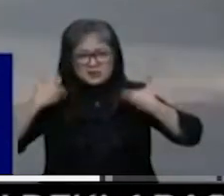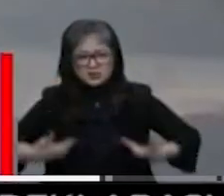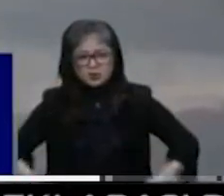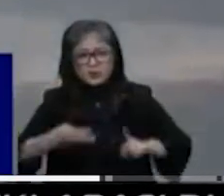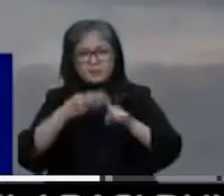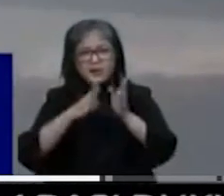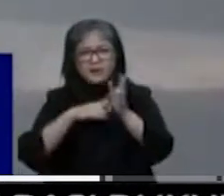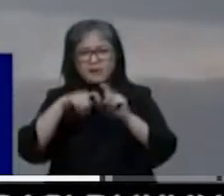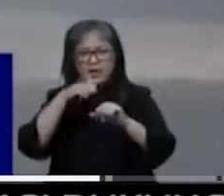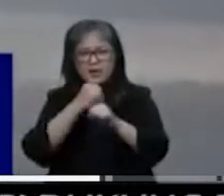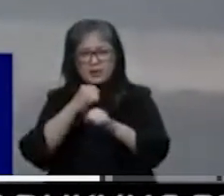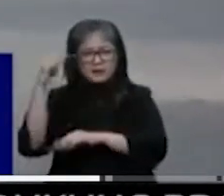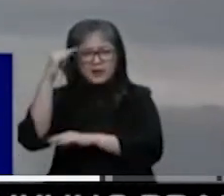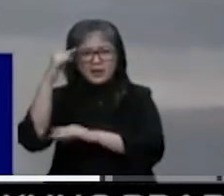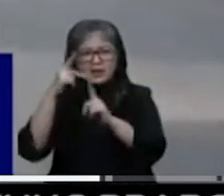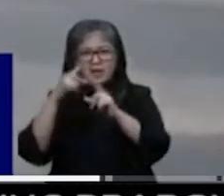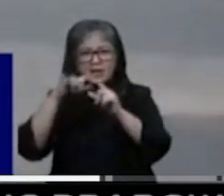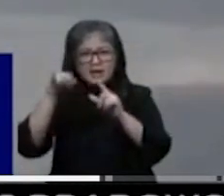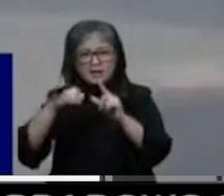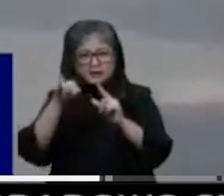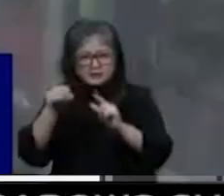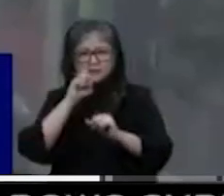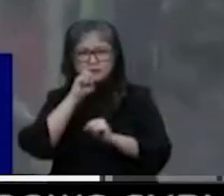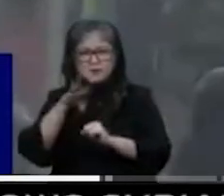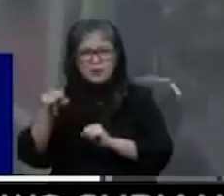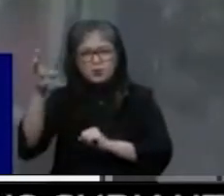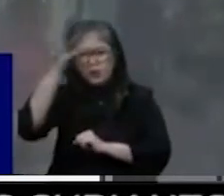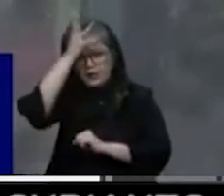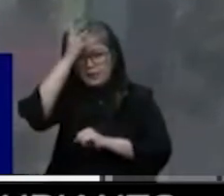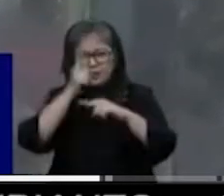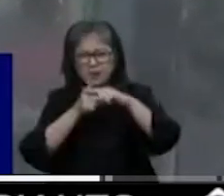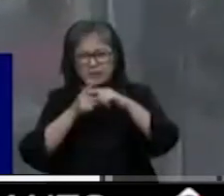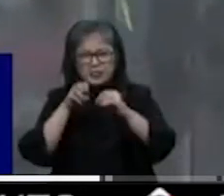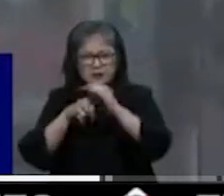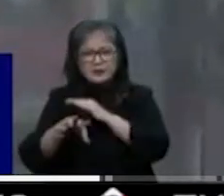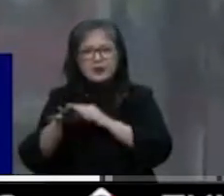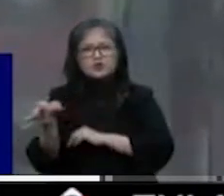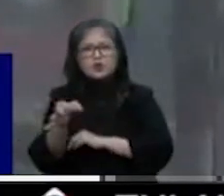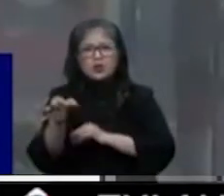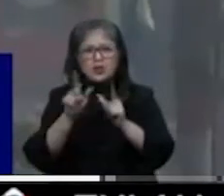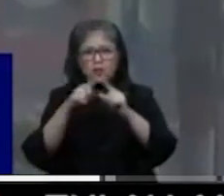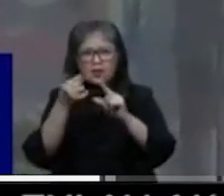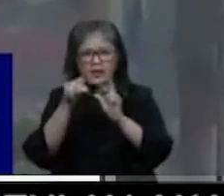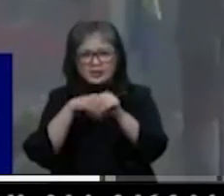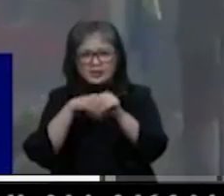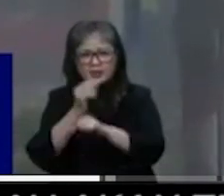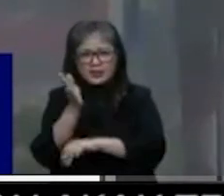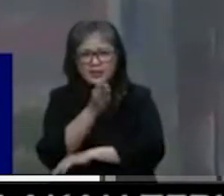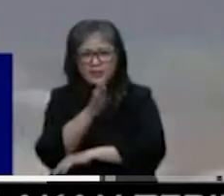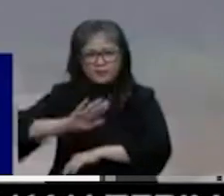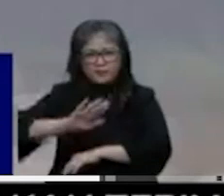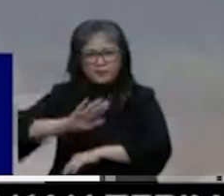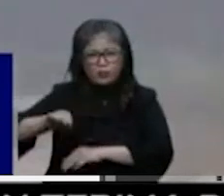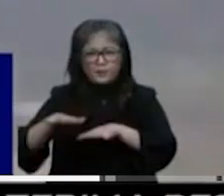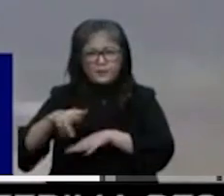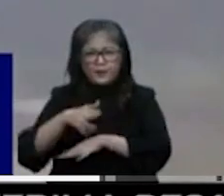BMKG Bandara Haji Hasan Sampit menyebut, Kalimantan Tengah termasuk Kota Waringin Timur berada pada peta merah potensi